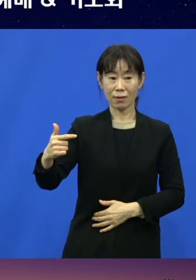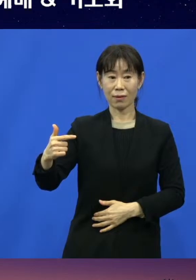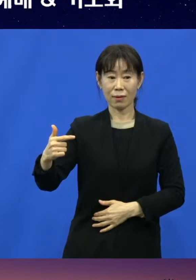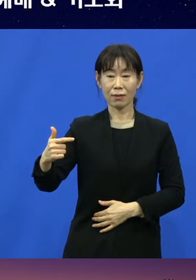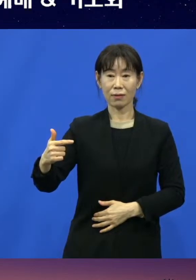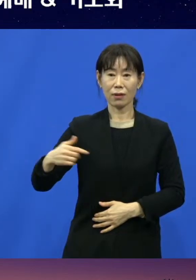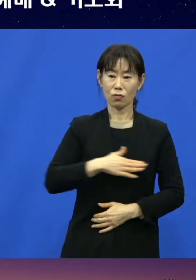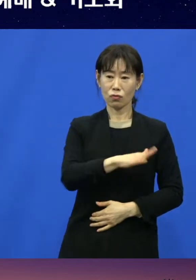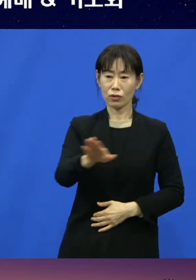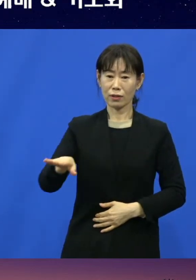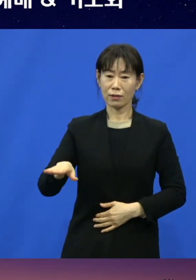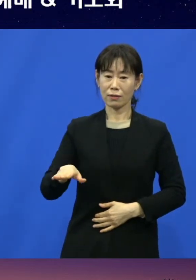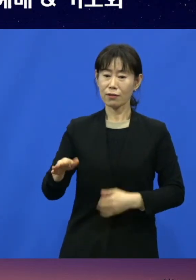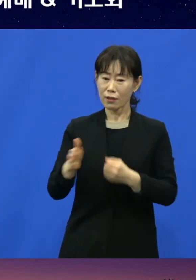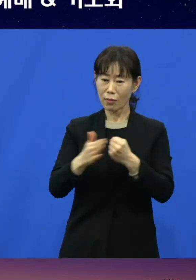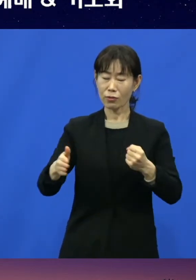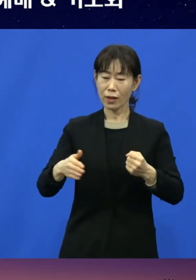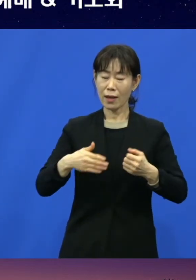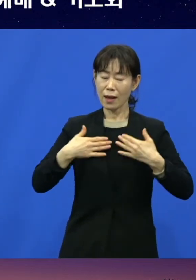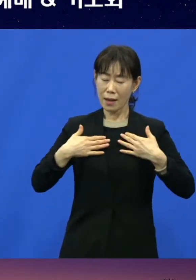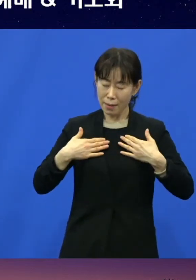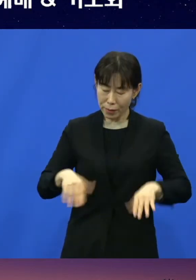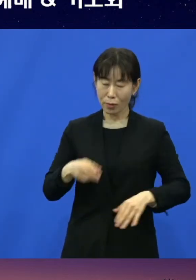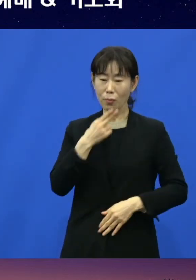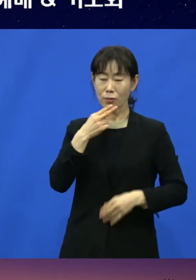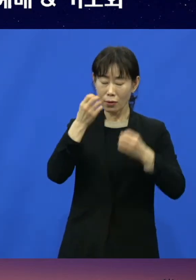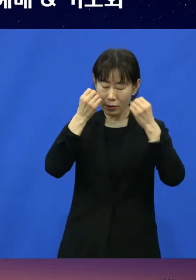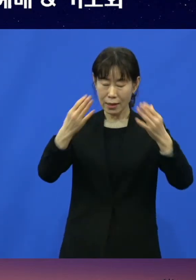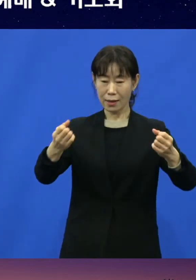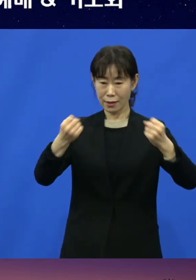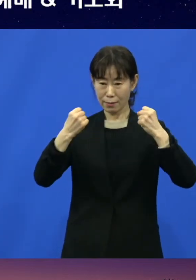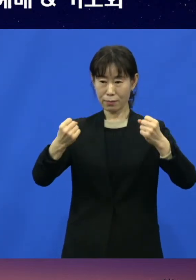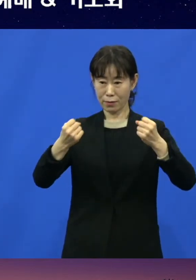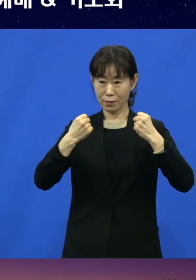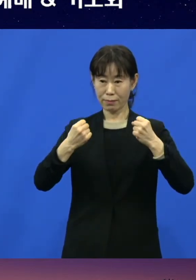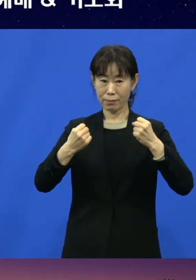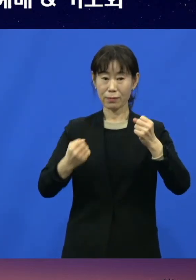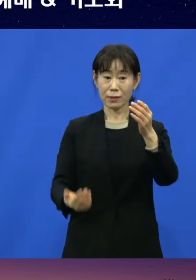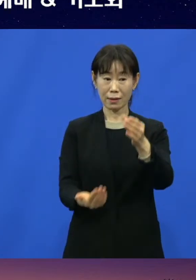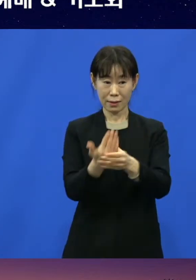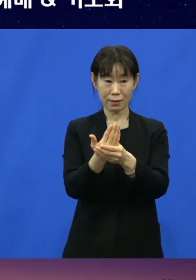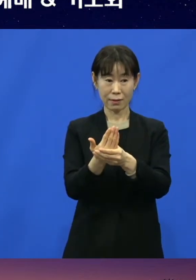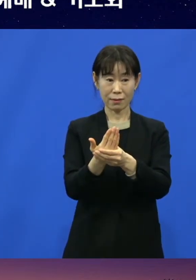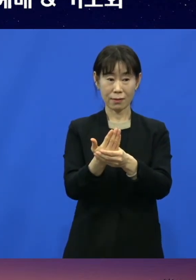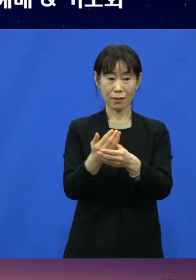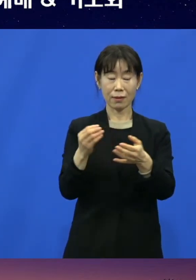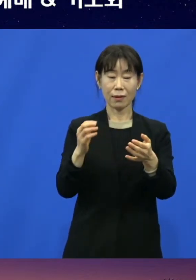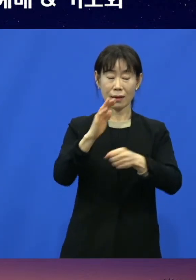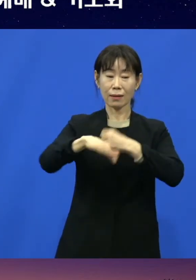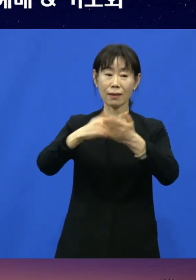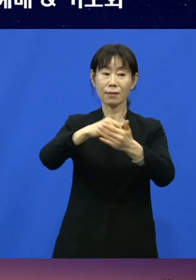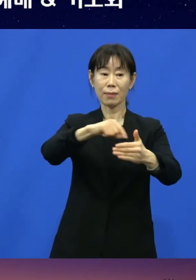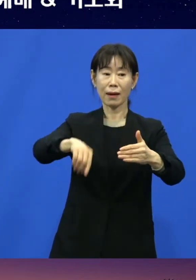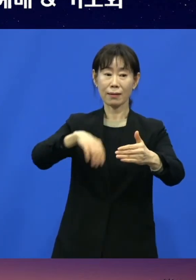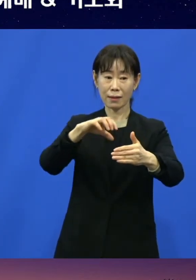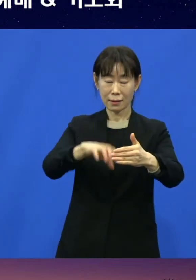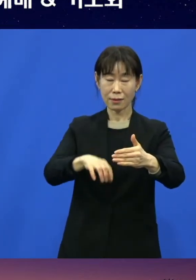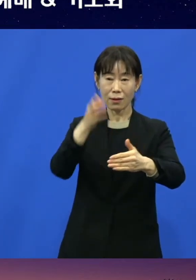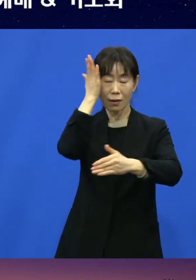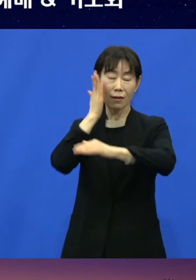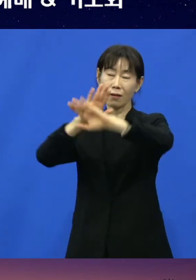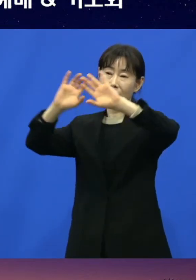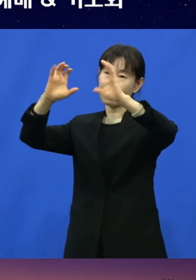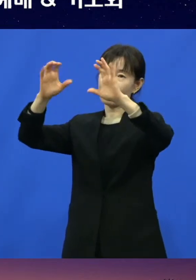뛰어가도 곤비치 않는 새 힘을 계속 공급해 주시는 거예요. 하나님 안에서 천국의 이 비밀을